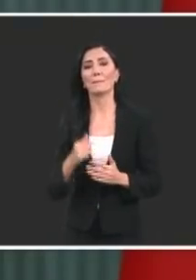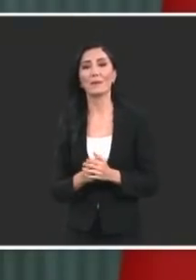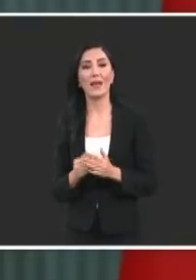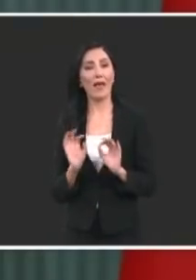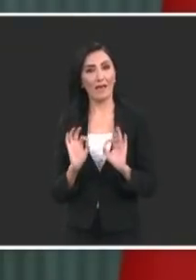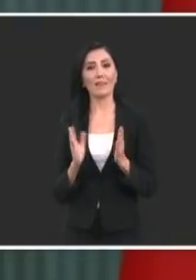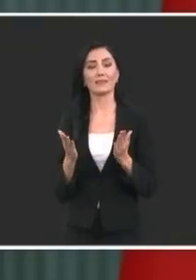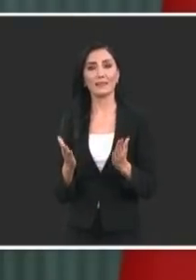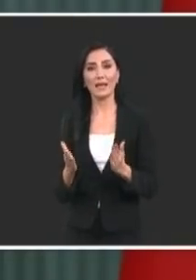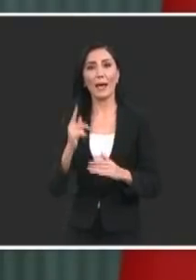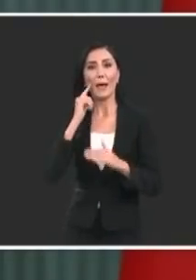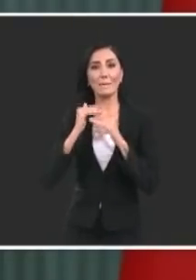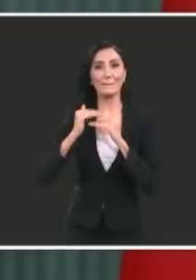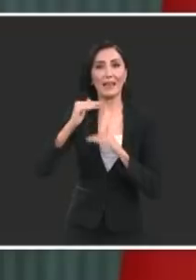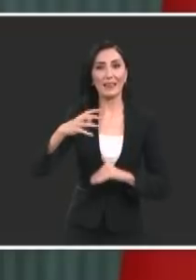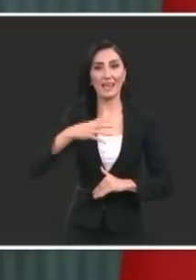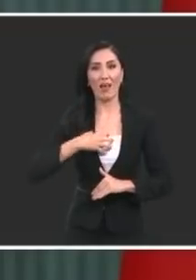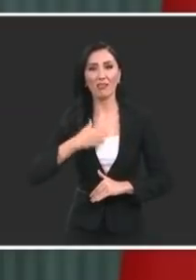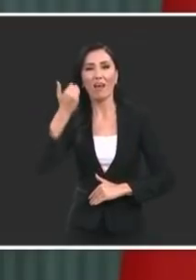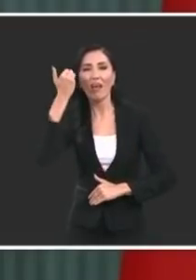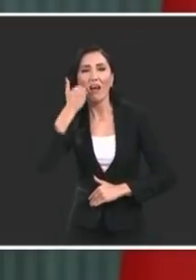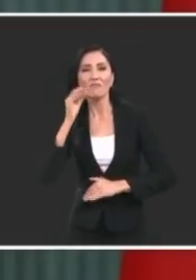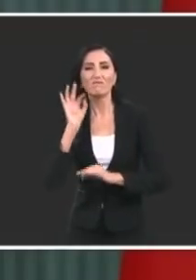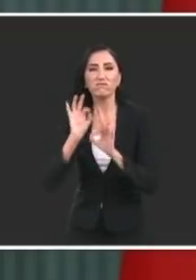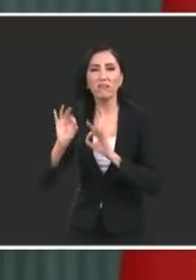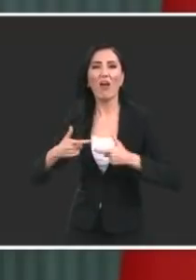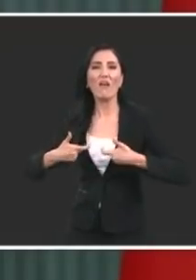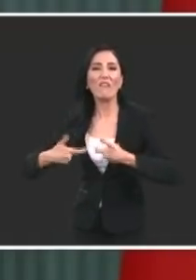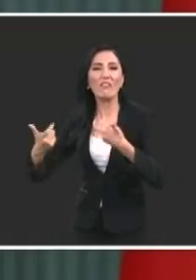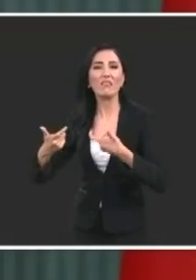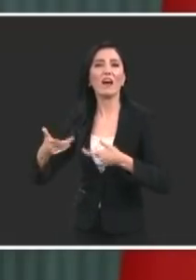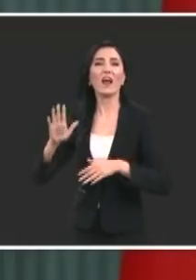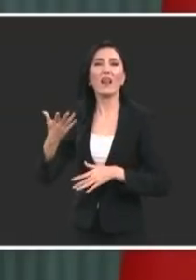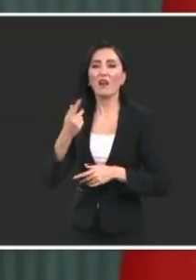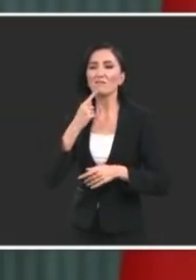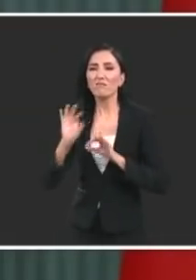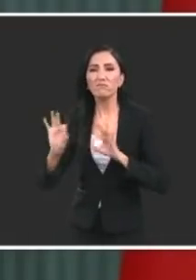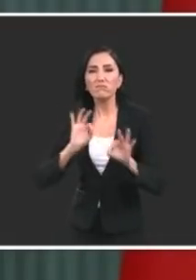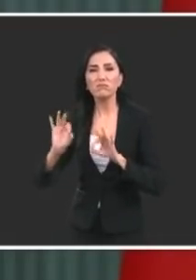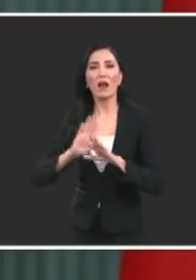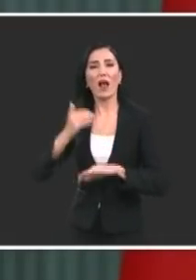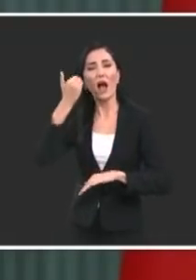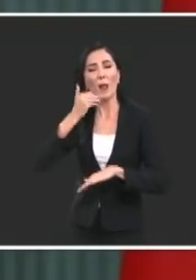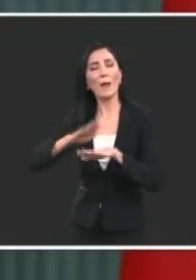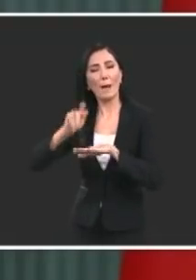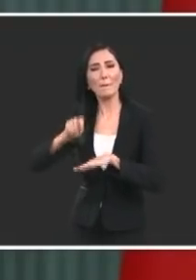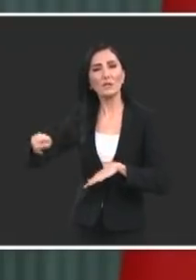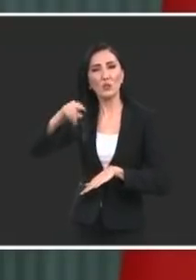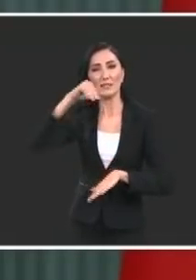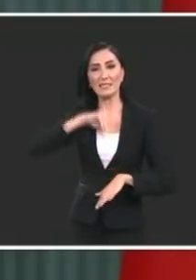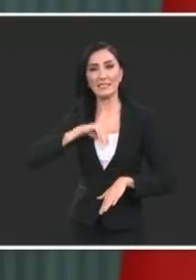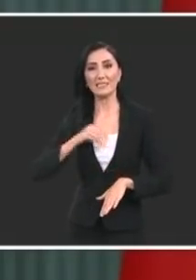Evet milleti kendi yalanlarıyla iftira larıyla çarpıtmaları ile kaldırabileceğini